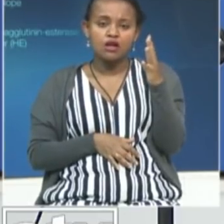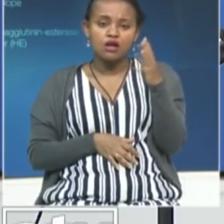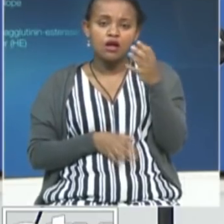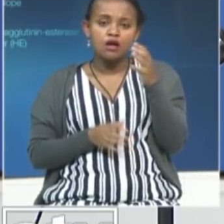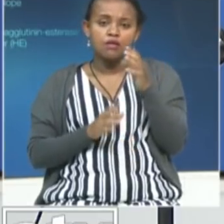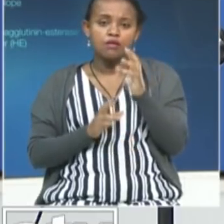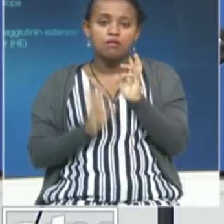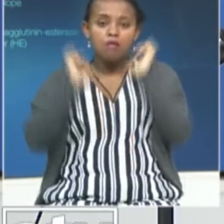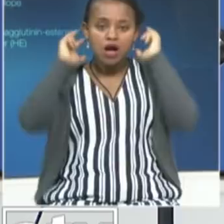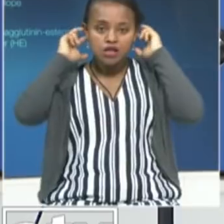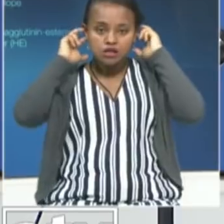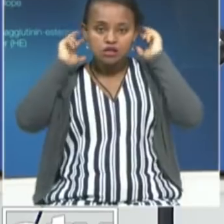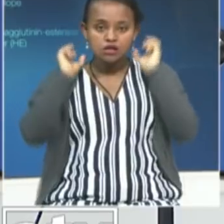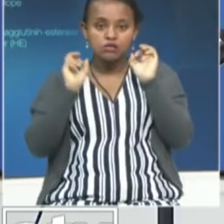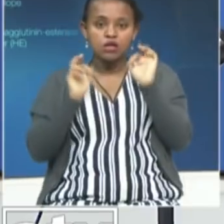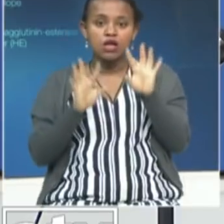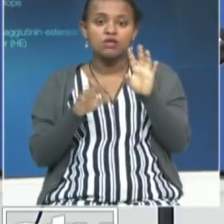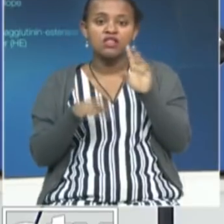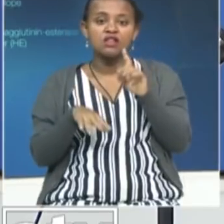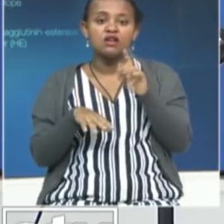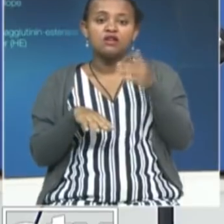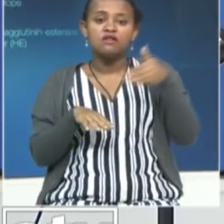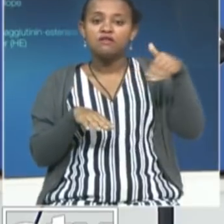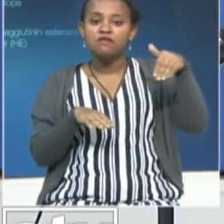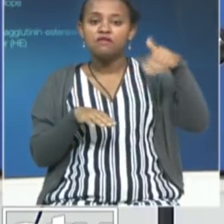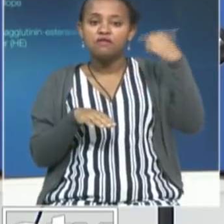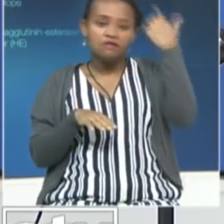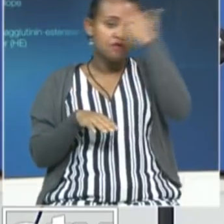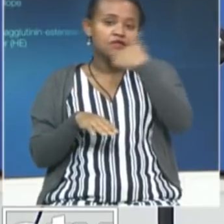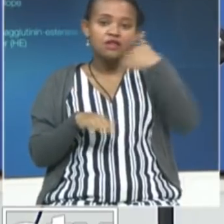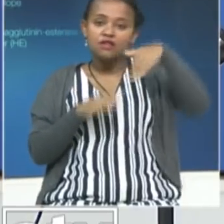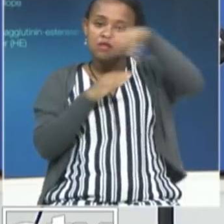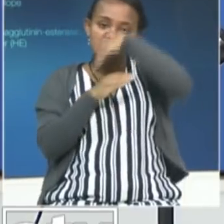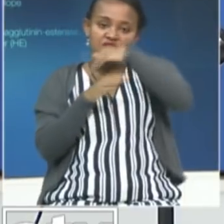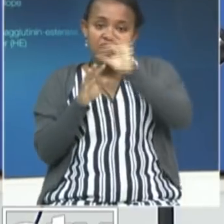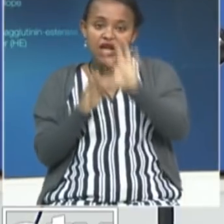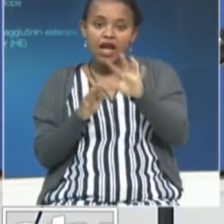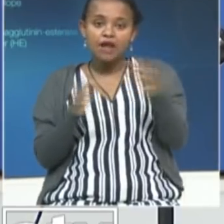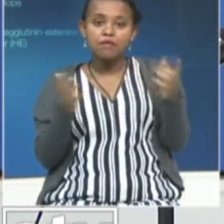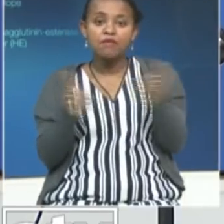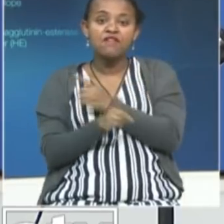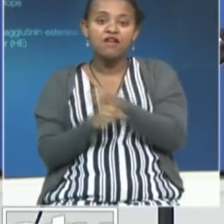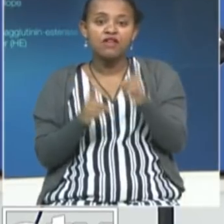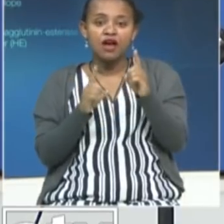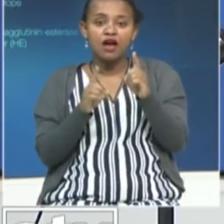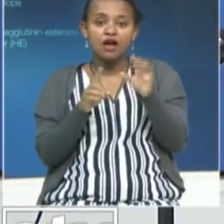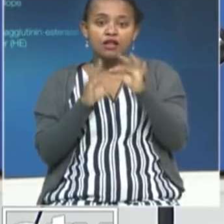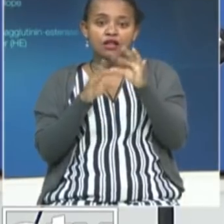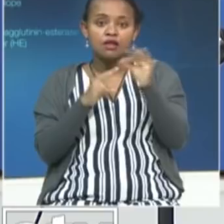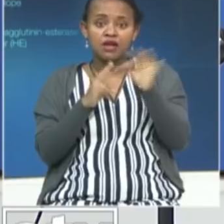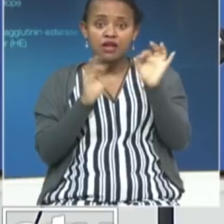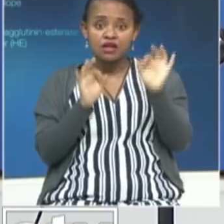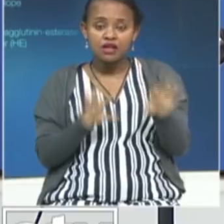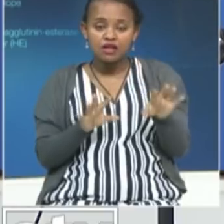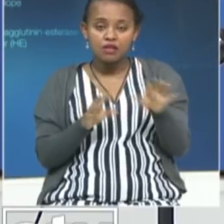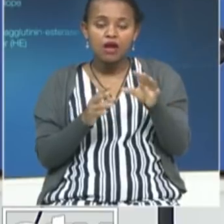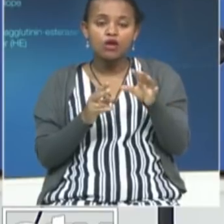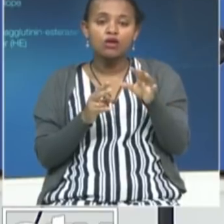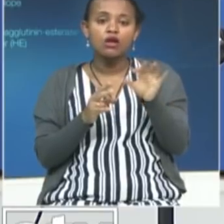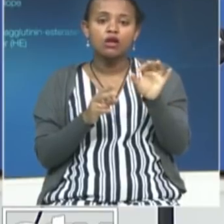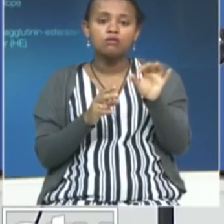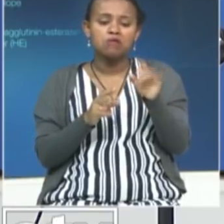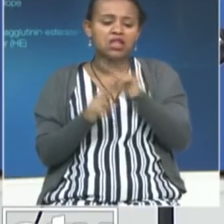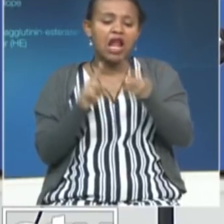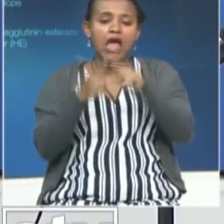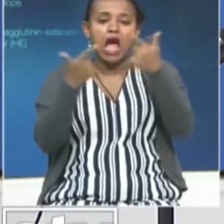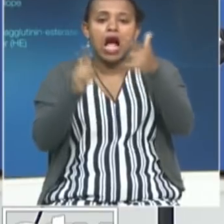ማስክ በማይኖርበት ጊዜ ፊት መሸፈኛ በሌለበት አጋጣሚ በፋብሪካ የተመረተ የተለያዩ አማራጮችን ሰዎች የመጠቀም